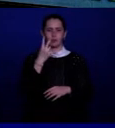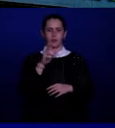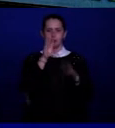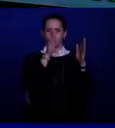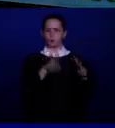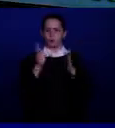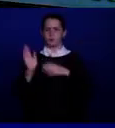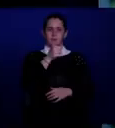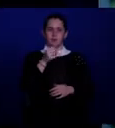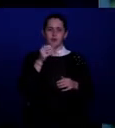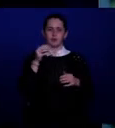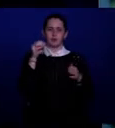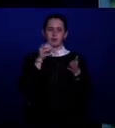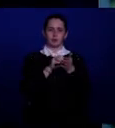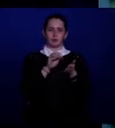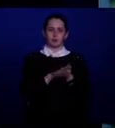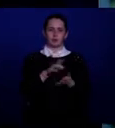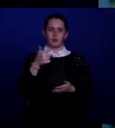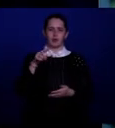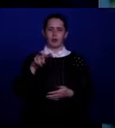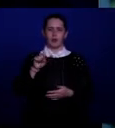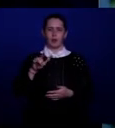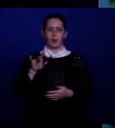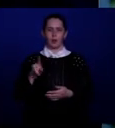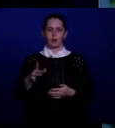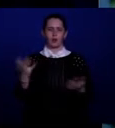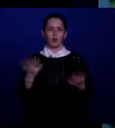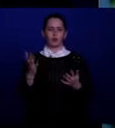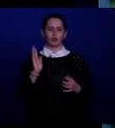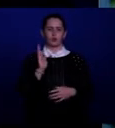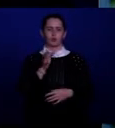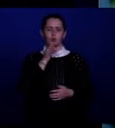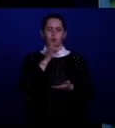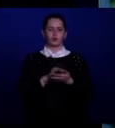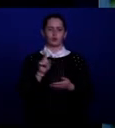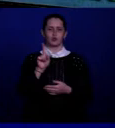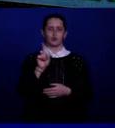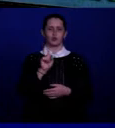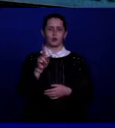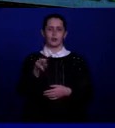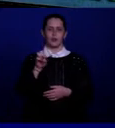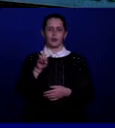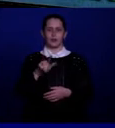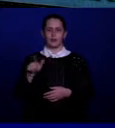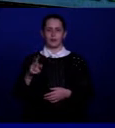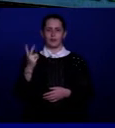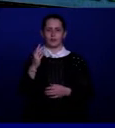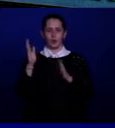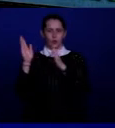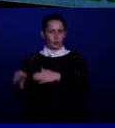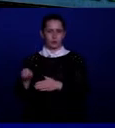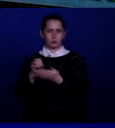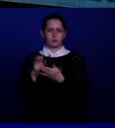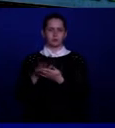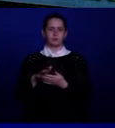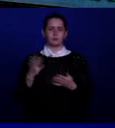В первый столбик запишем глаголы, которые будут отвечать на вопросы «что делать?». А во второй столбик